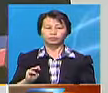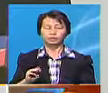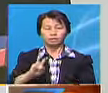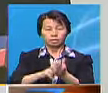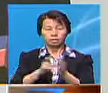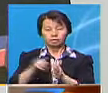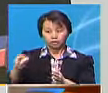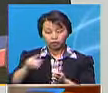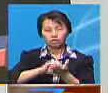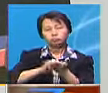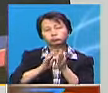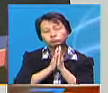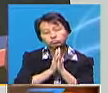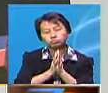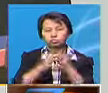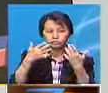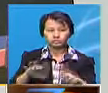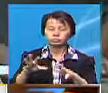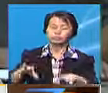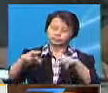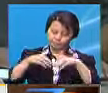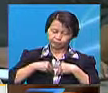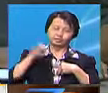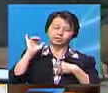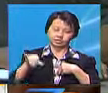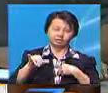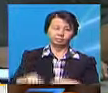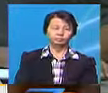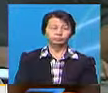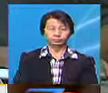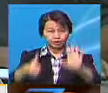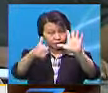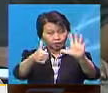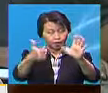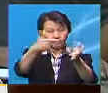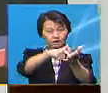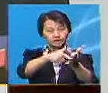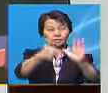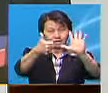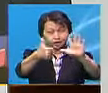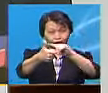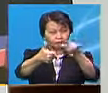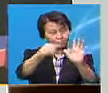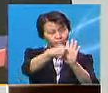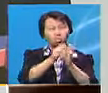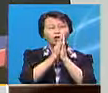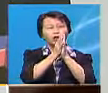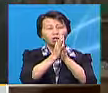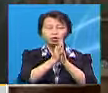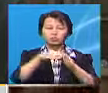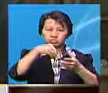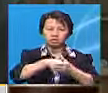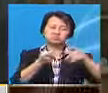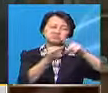Artinya rayuan mereka diterima. Bagaimanapun, 6 orang daripada 84 senarai yang membuat rayuan masih